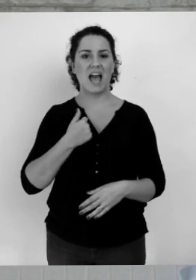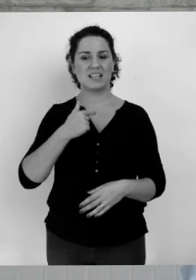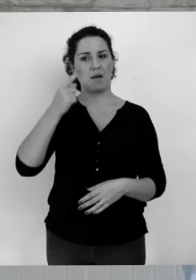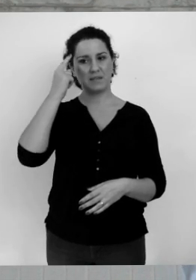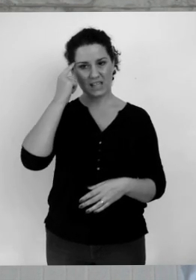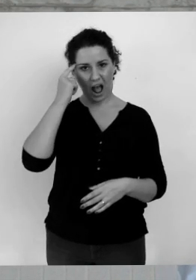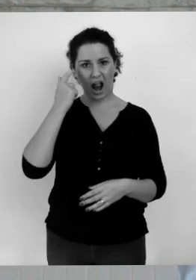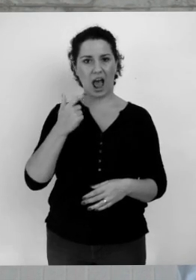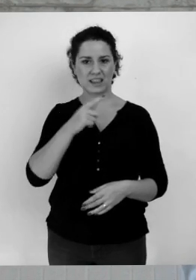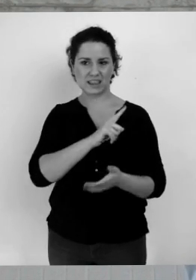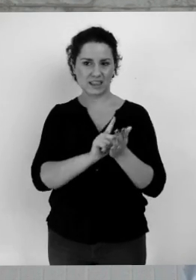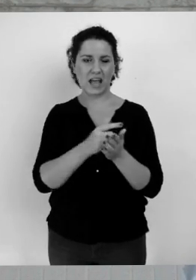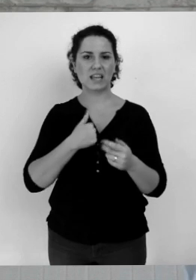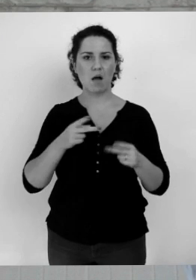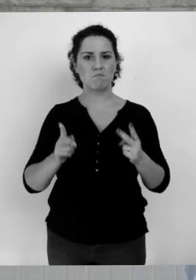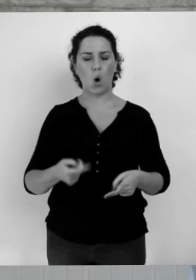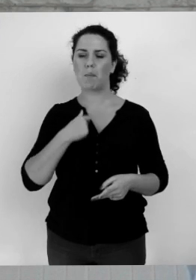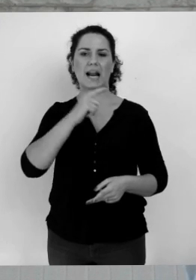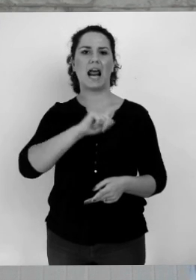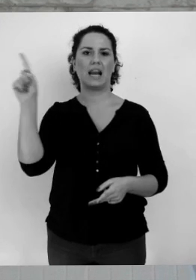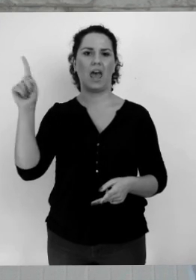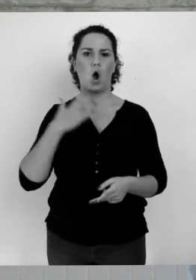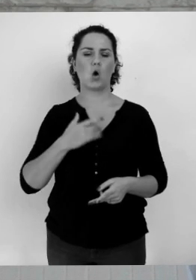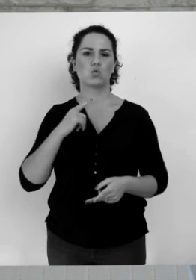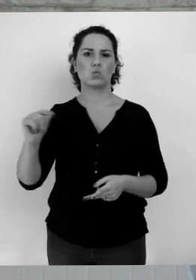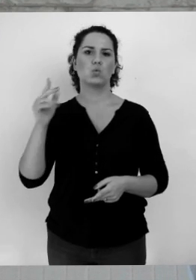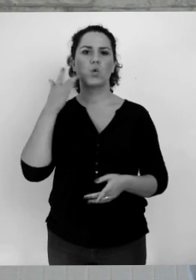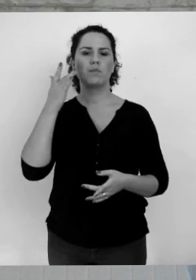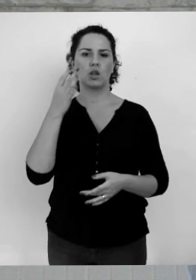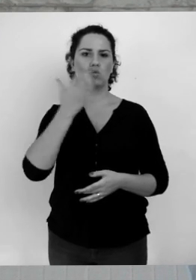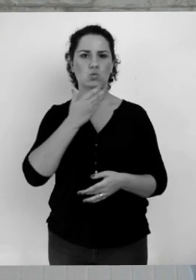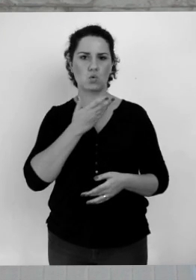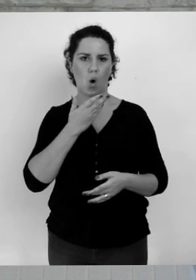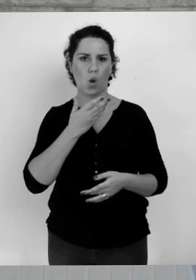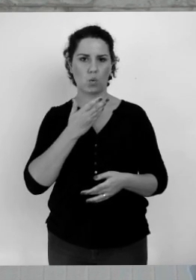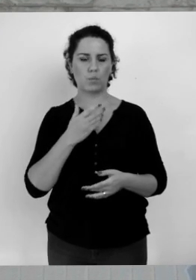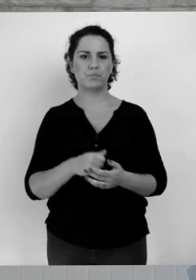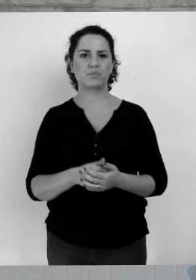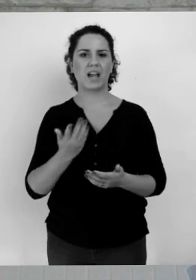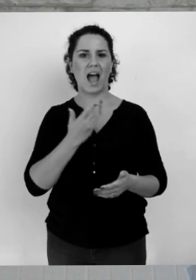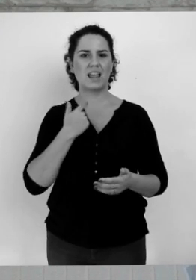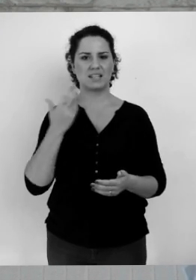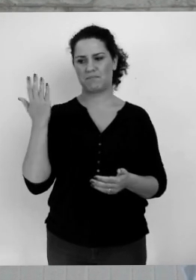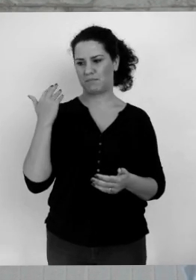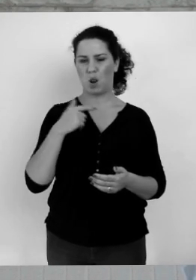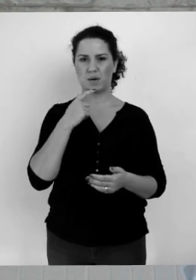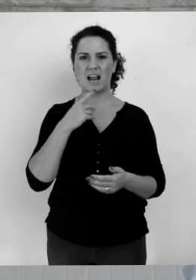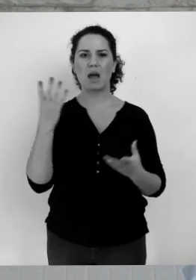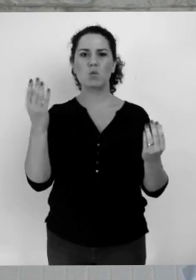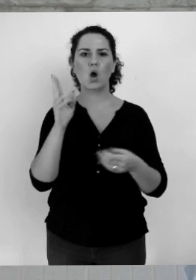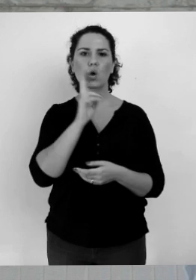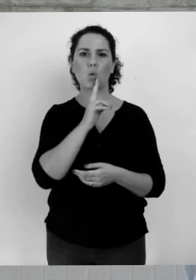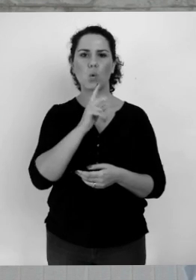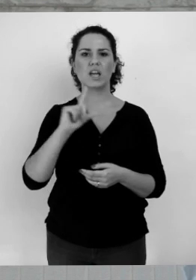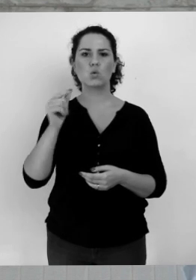mogu, ja bih rekla ne, hoću u kosmetičku školu. Kao što sam malo prije rekla da mnogi gluhi